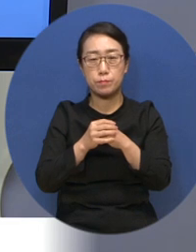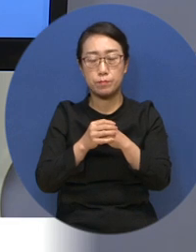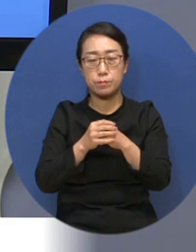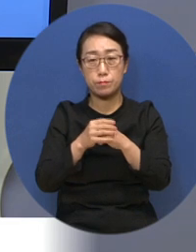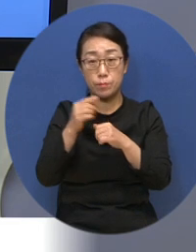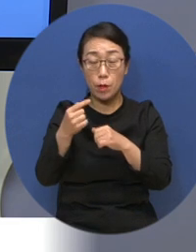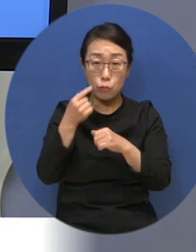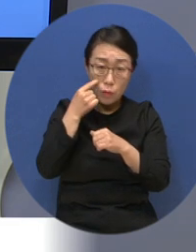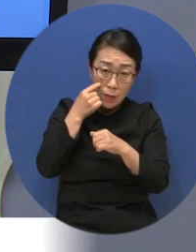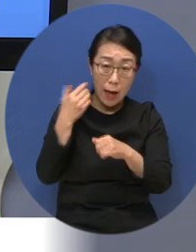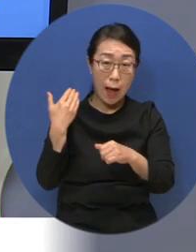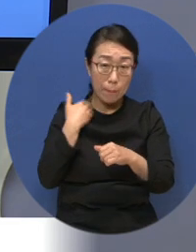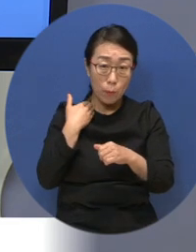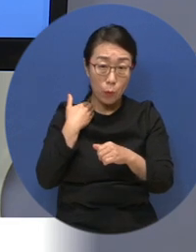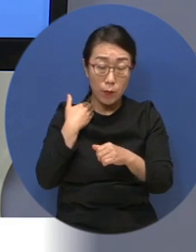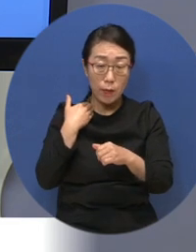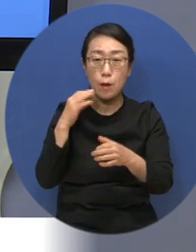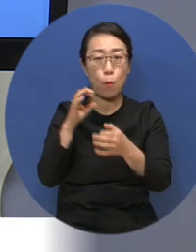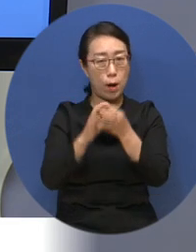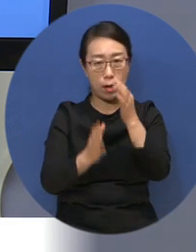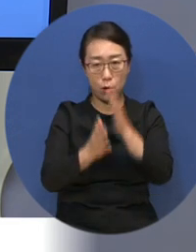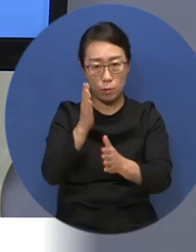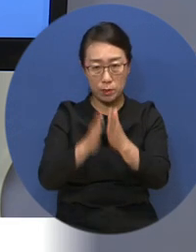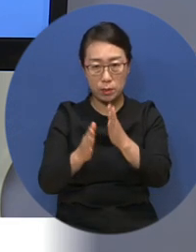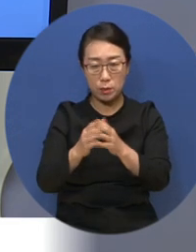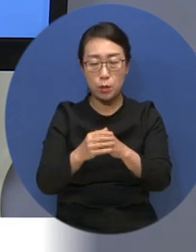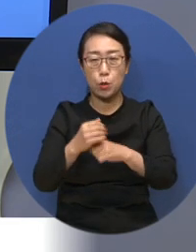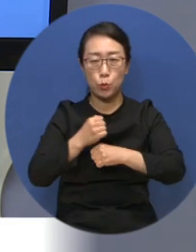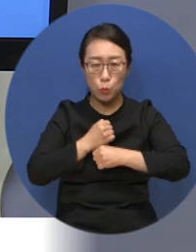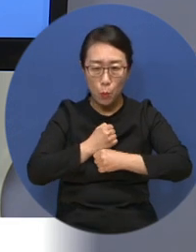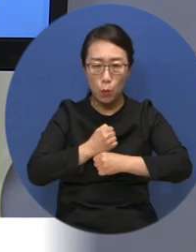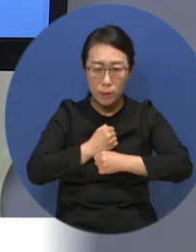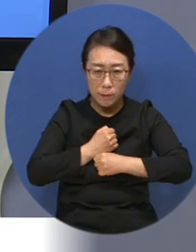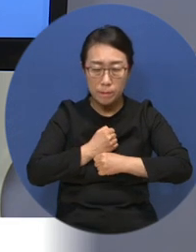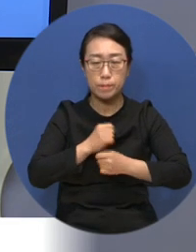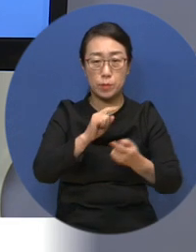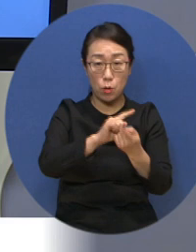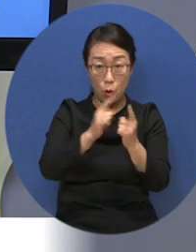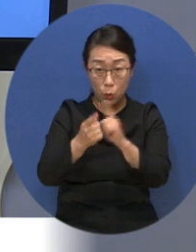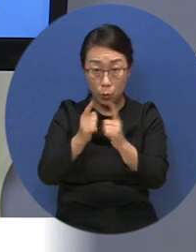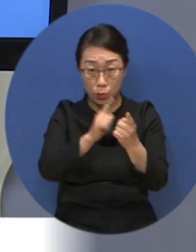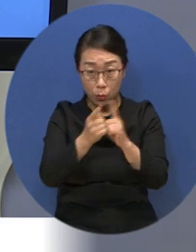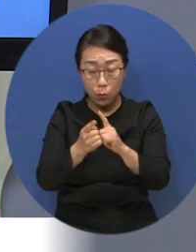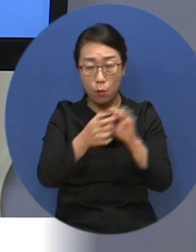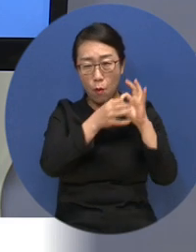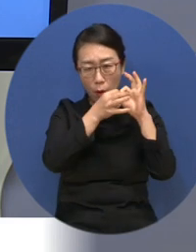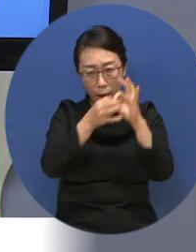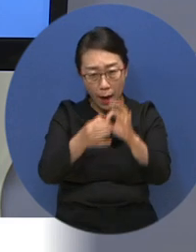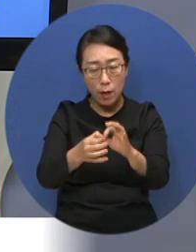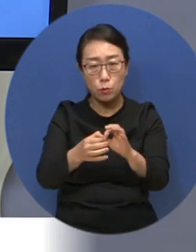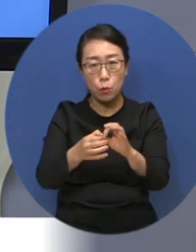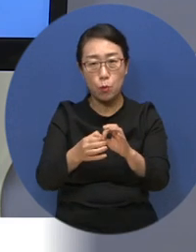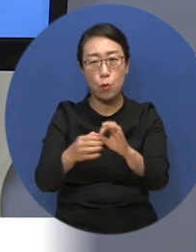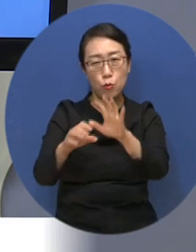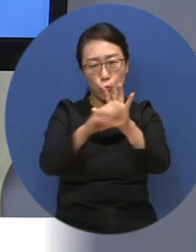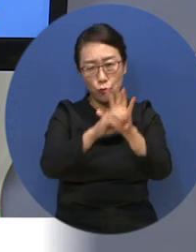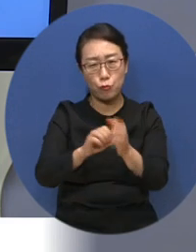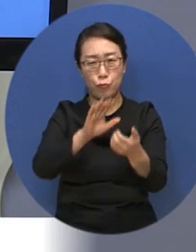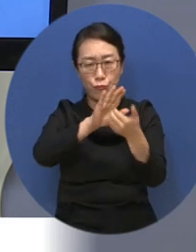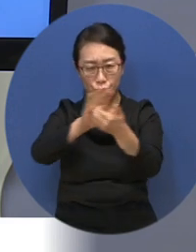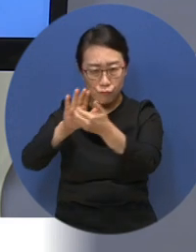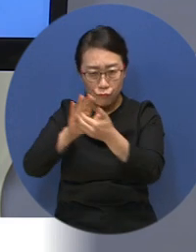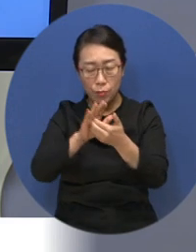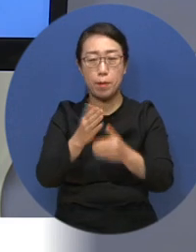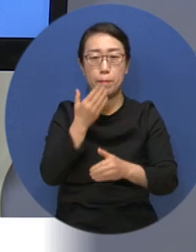이어 눈에 띄지 않더라도 우리 스스로 방영 수칙을 지켜나갈 때 비로소 지속가능한 방역이 가능할 것이라며 나